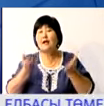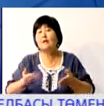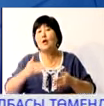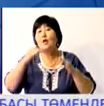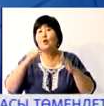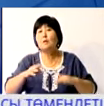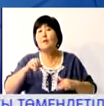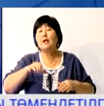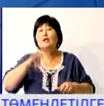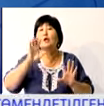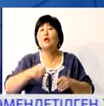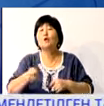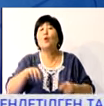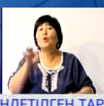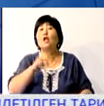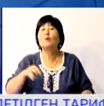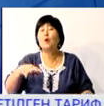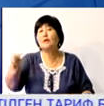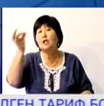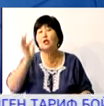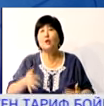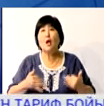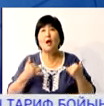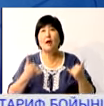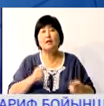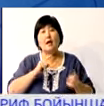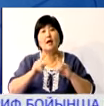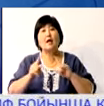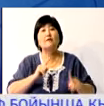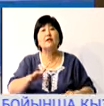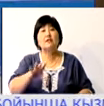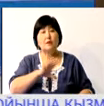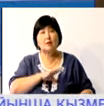төменгі палата төрағасы Орал Мұхамеджановты еске алуға арналған конференция өтті.